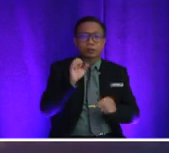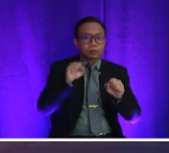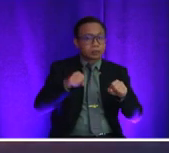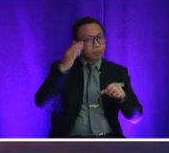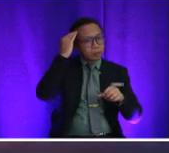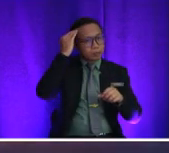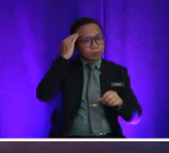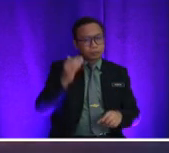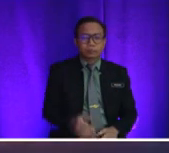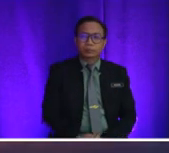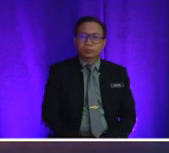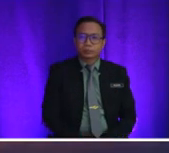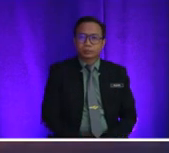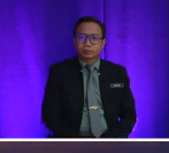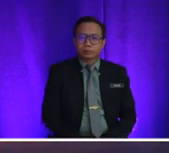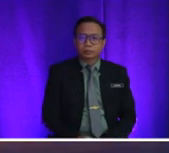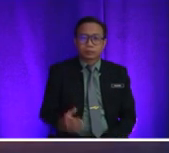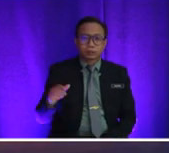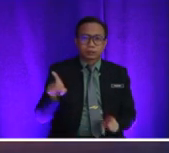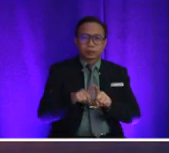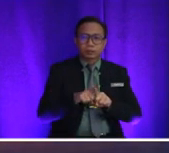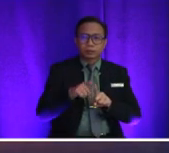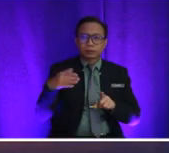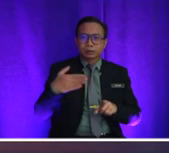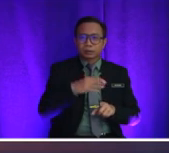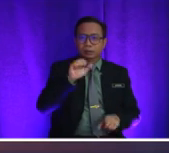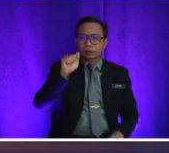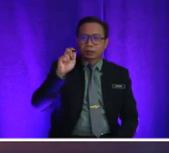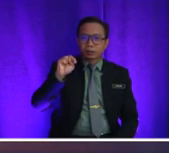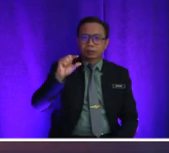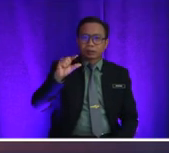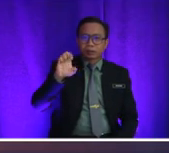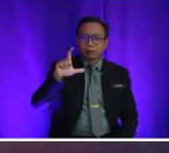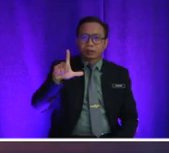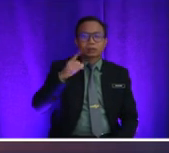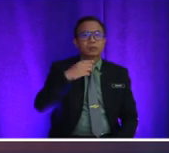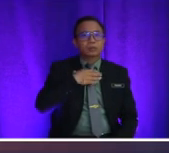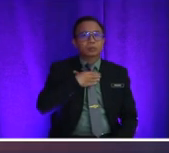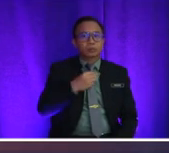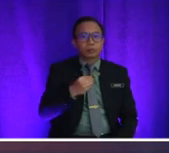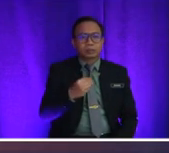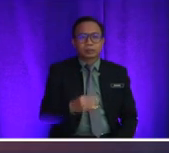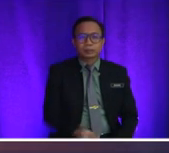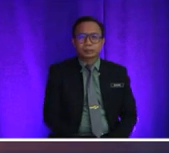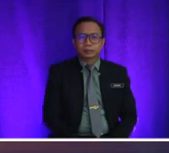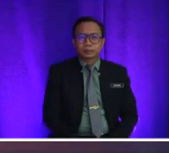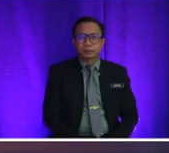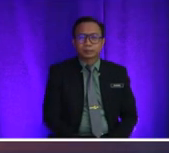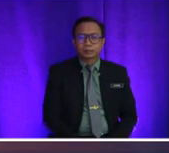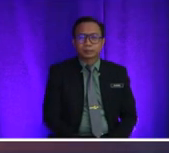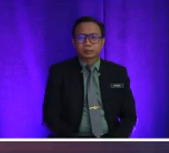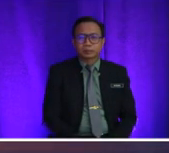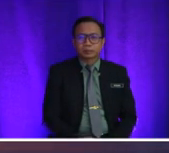juga dengan ikan Angel Yang mana Yang putih itu kan di dalam